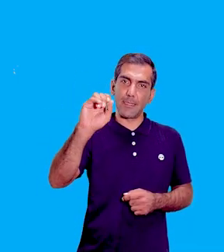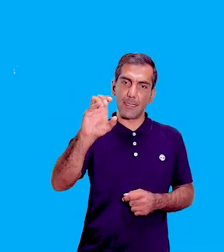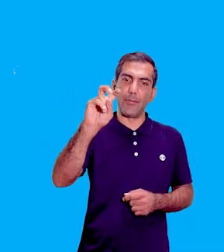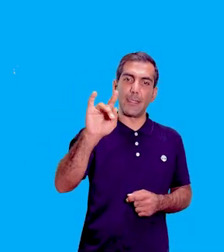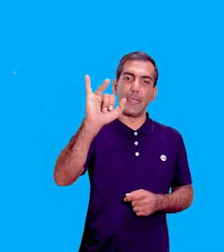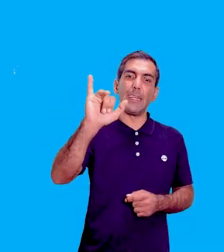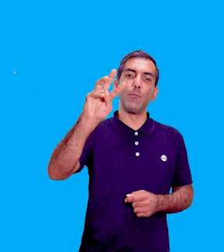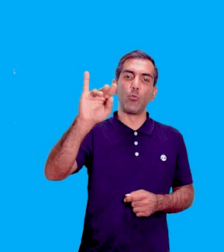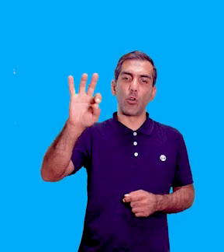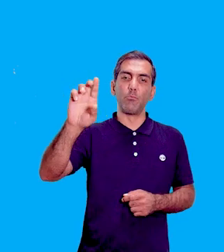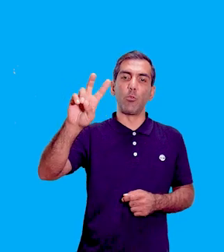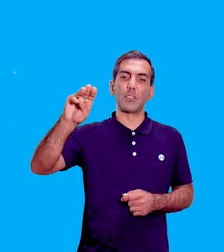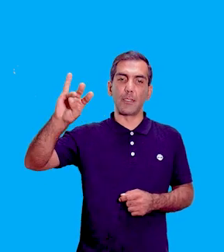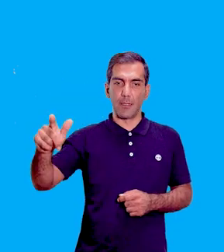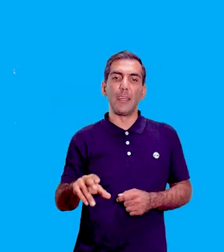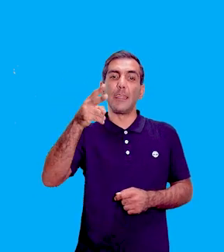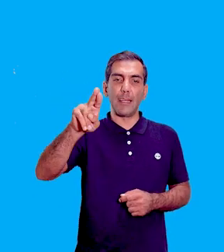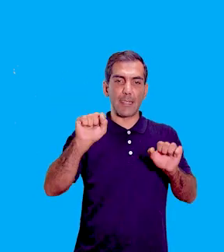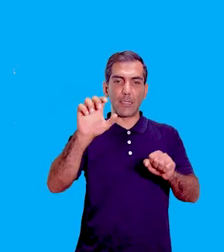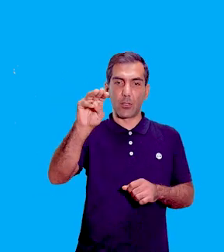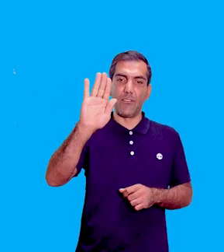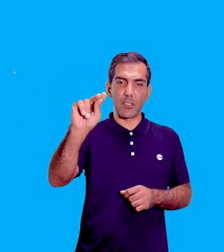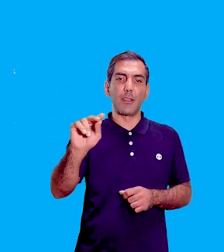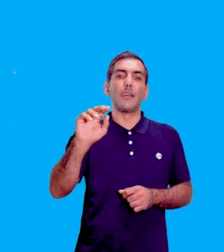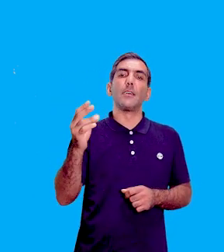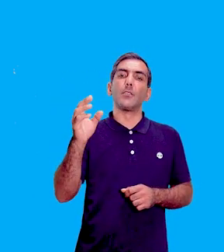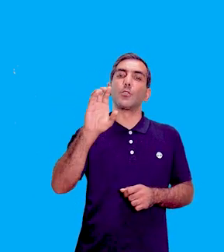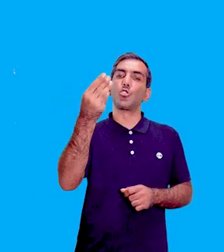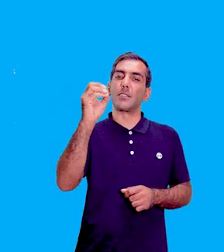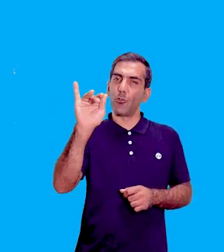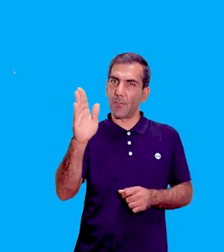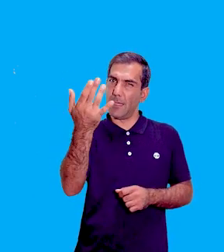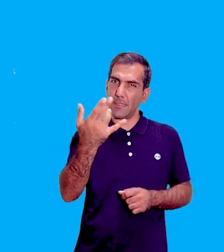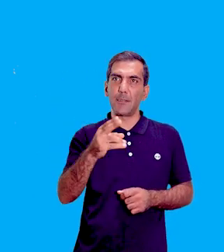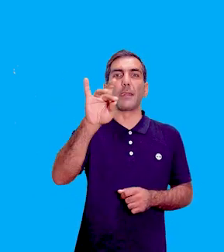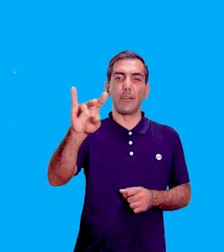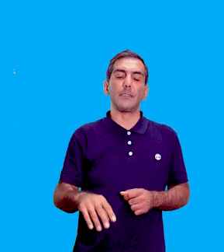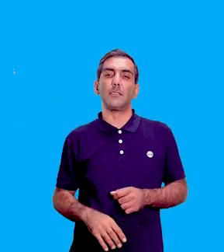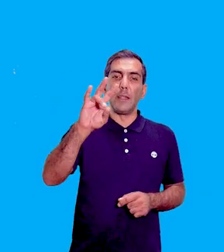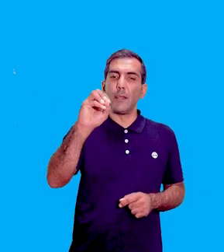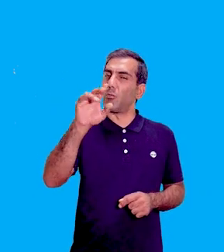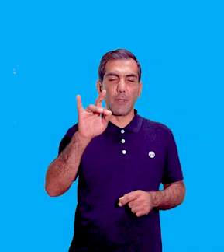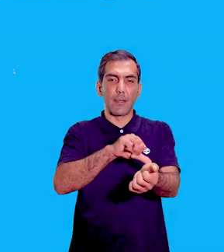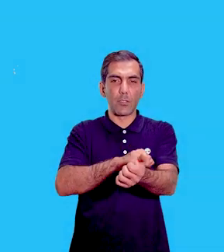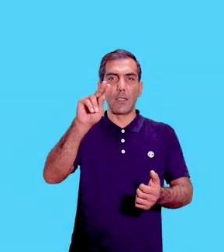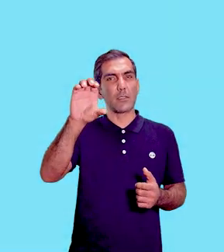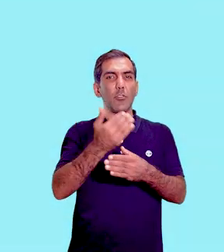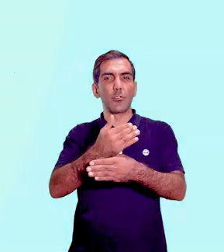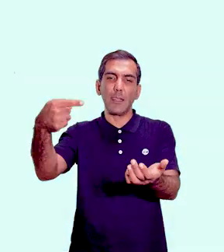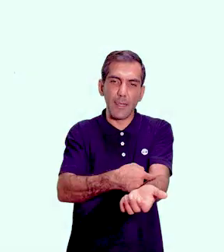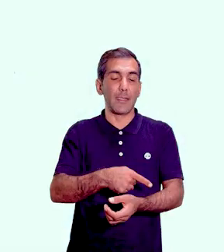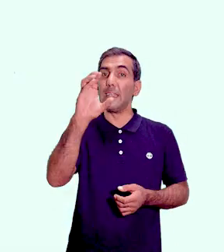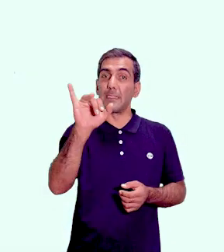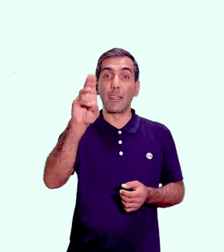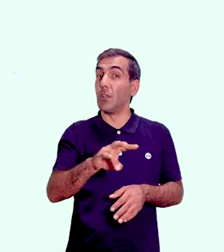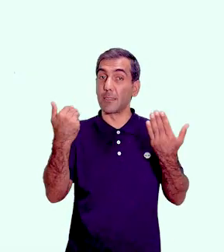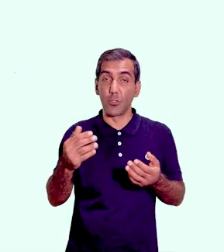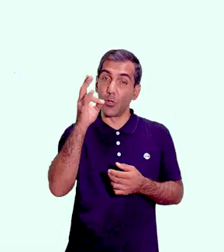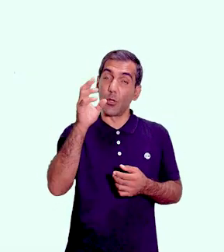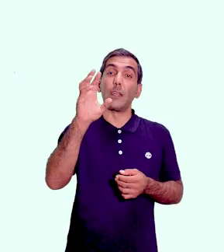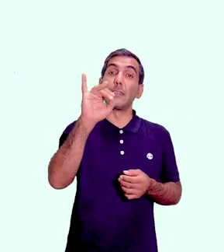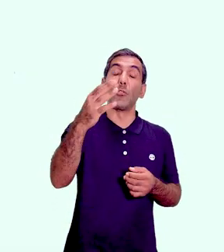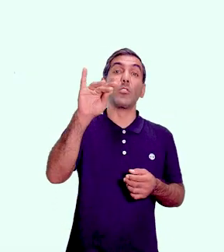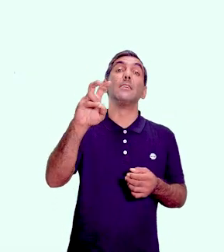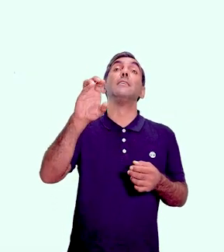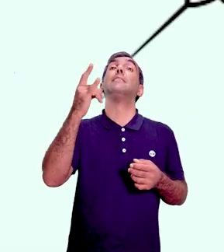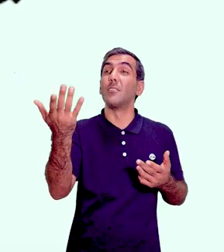PCR, polimeraz zynjyr reaksiýasy, ekspres analiz we immunoblot usullary ulanylýar. Ayıb ýokanjyndan goranmak